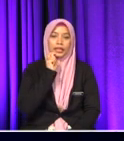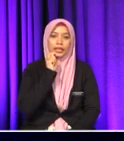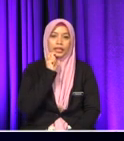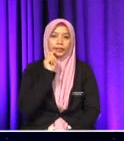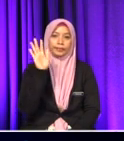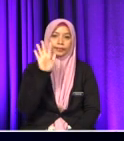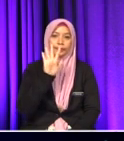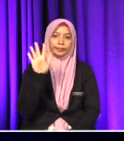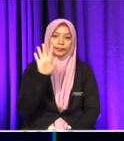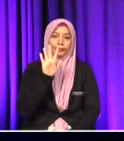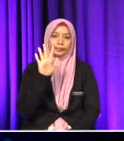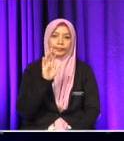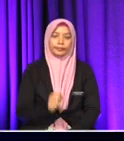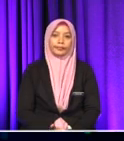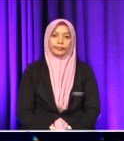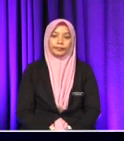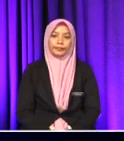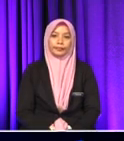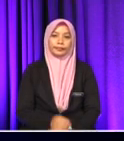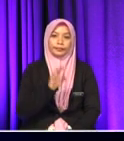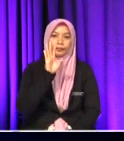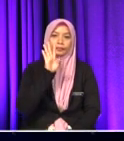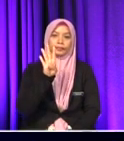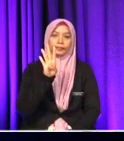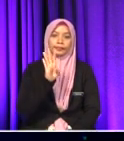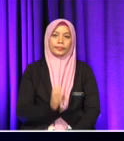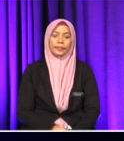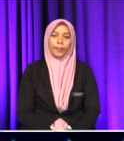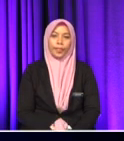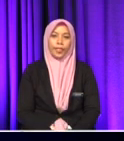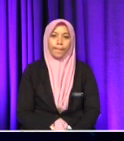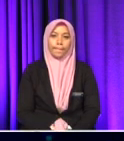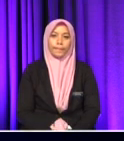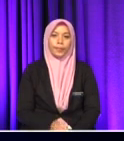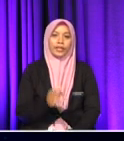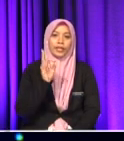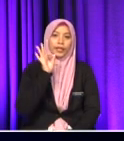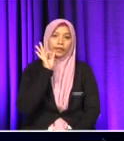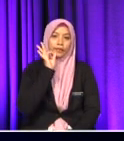Hai yang keempat Farha Adha